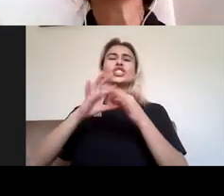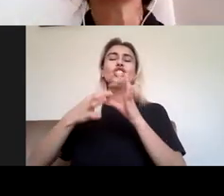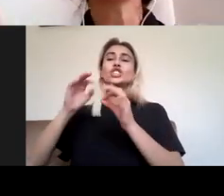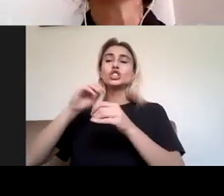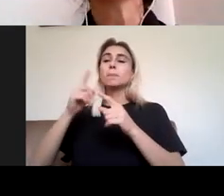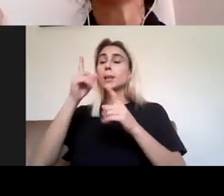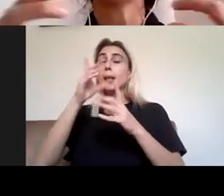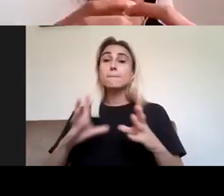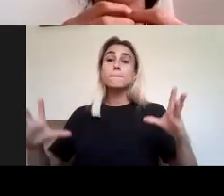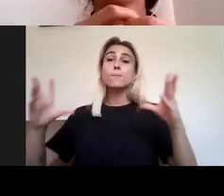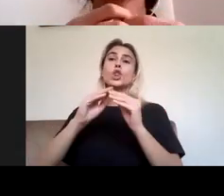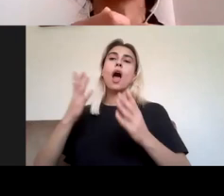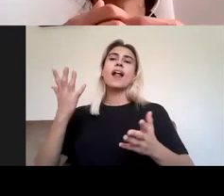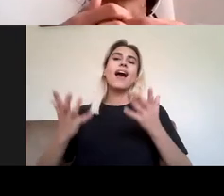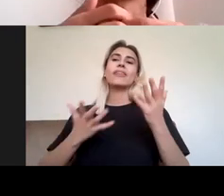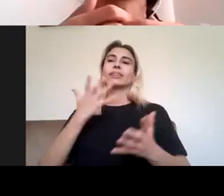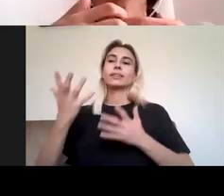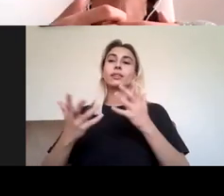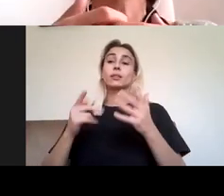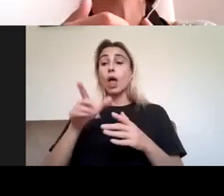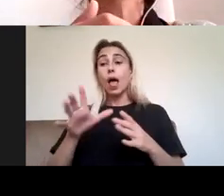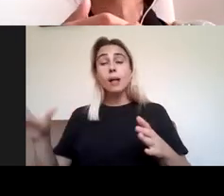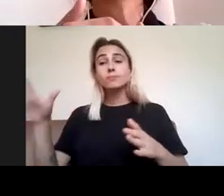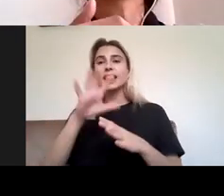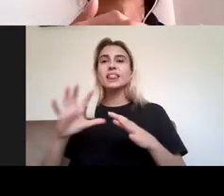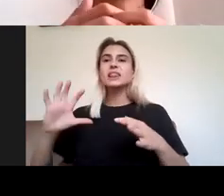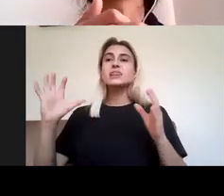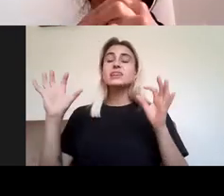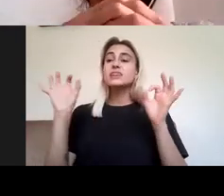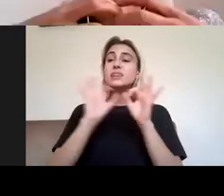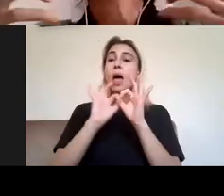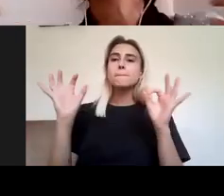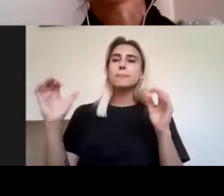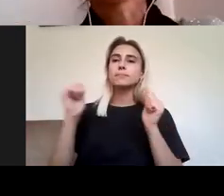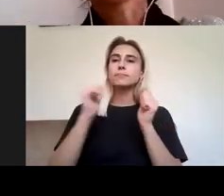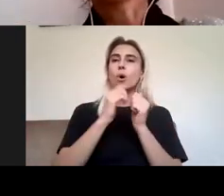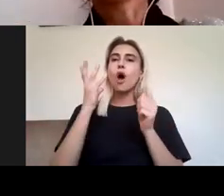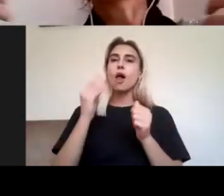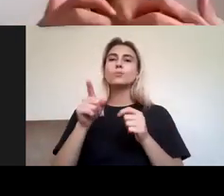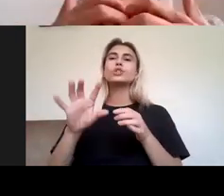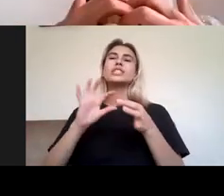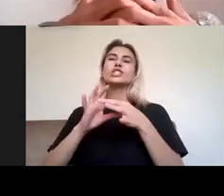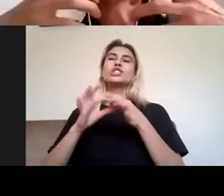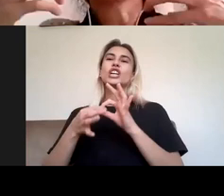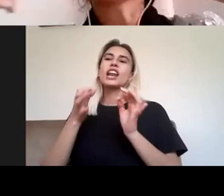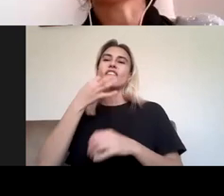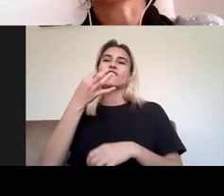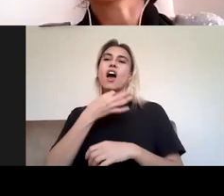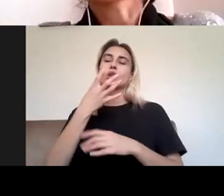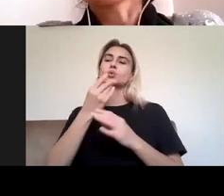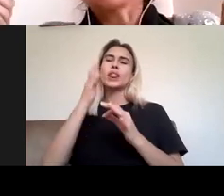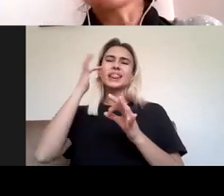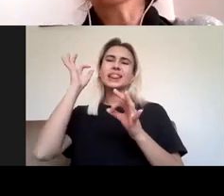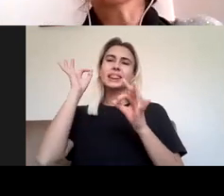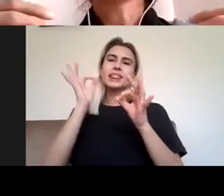bütün olarak hareket etmeli ve bir bütün birbirini tamamlayıcı olmalı. O yüzden zaten buna bir zincir ifadesi çok daha net bir